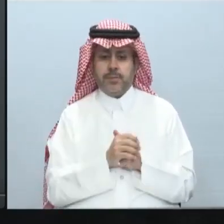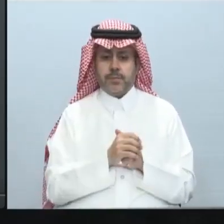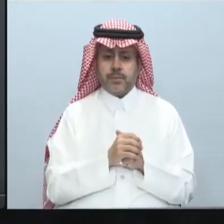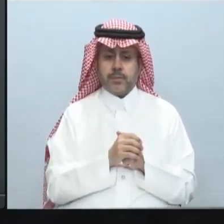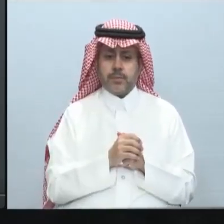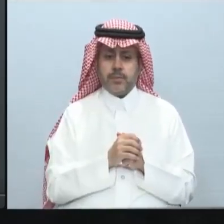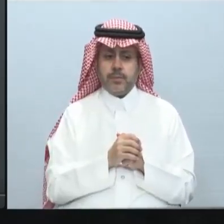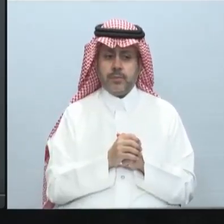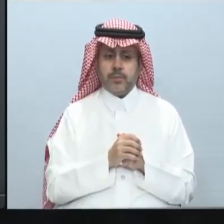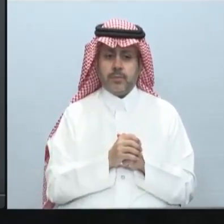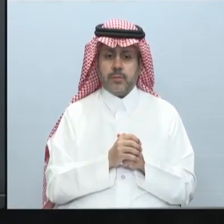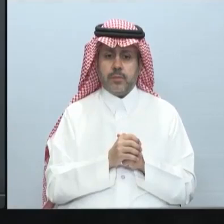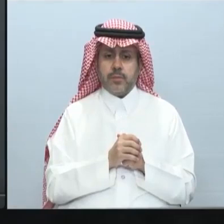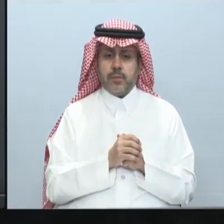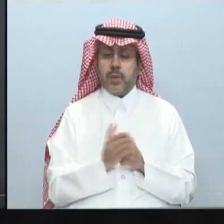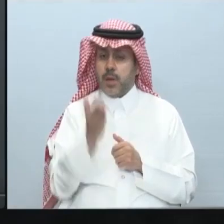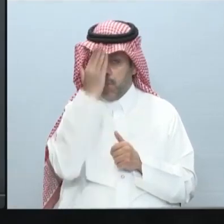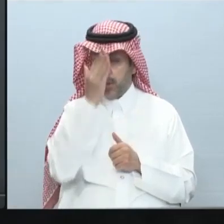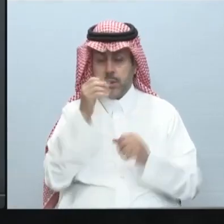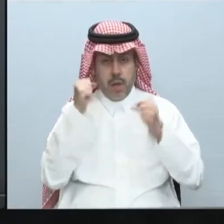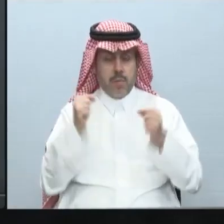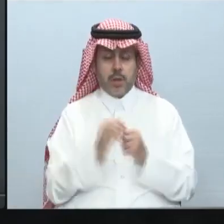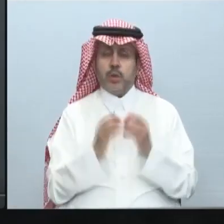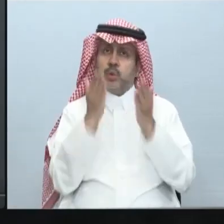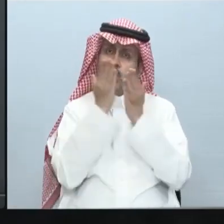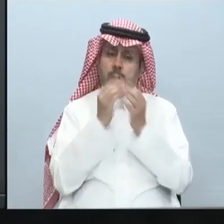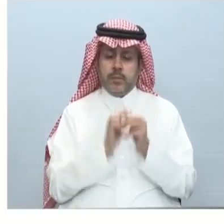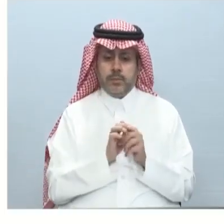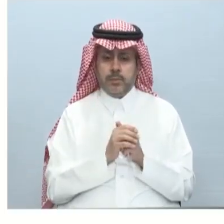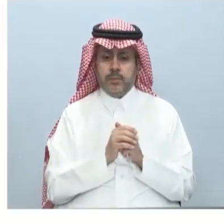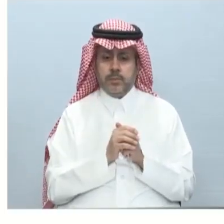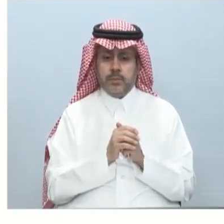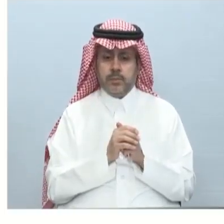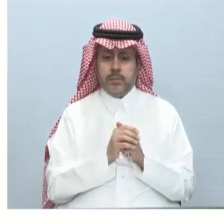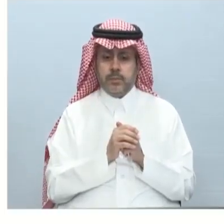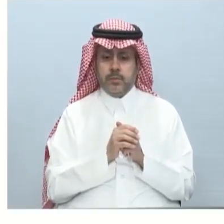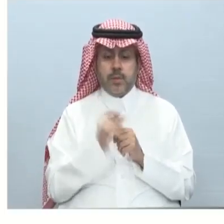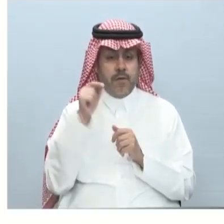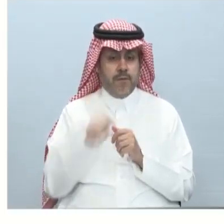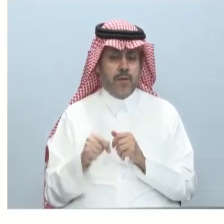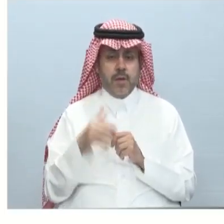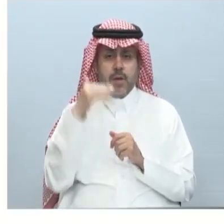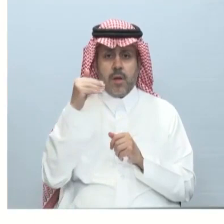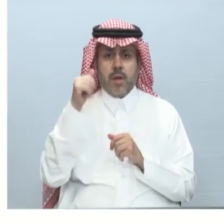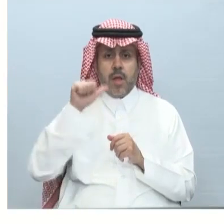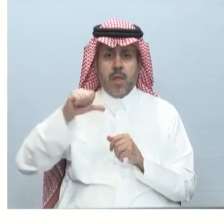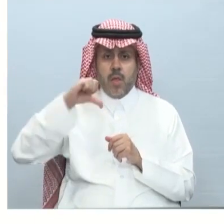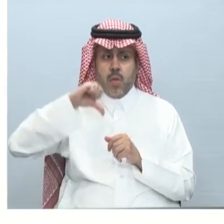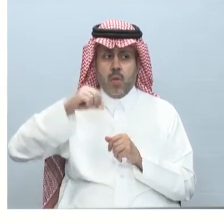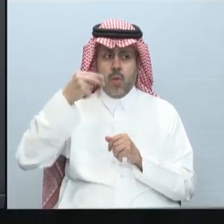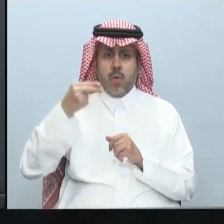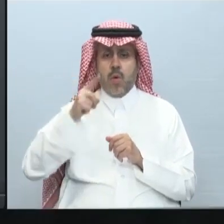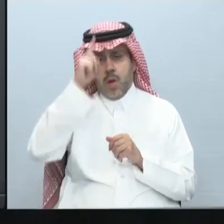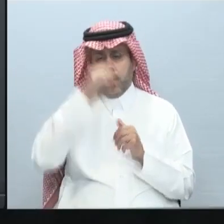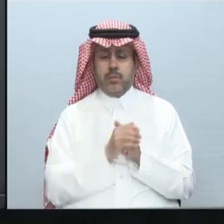اعظم الامور من العبادات العظيمه وهي الدعاء ايضا فيه الخضوع لله وهذا تحقيق